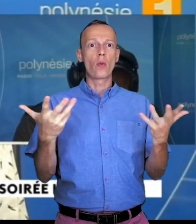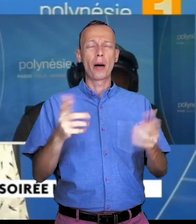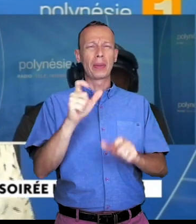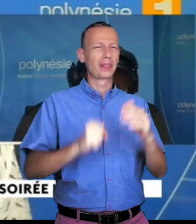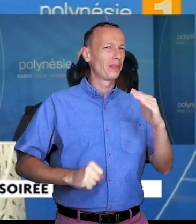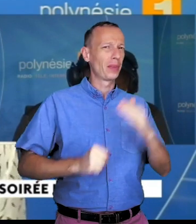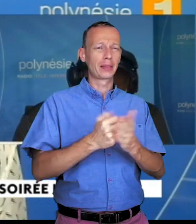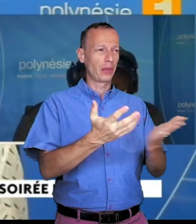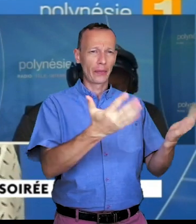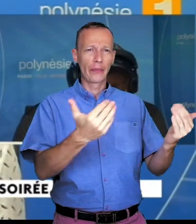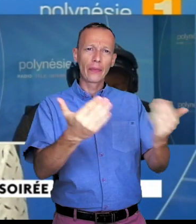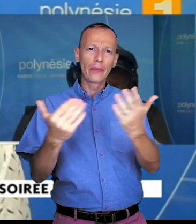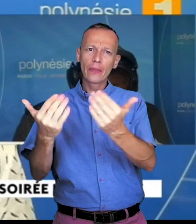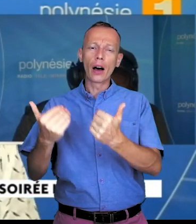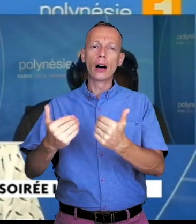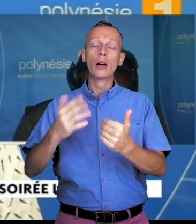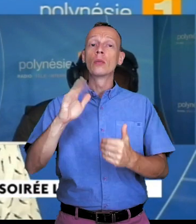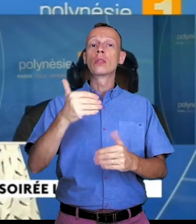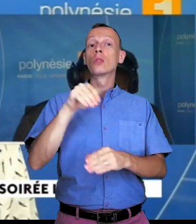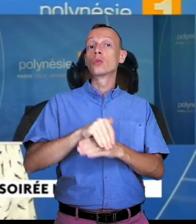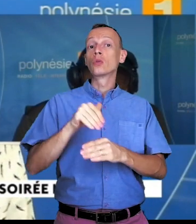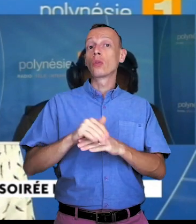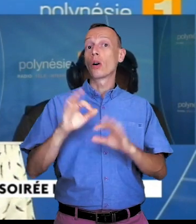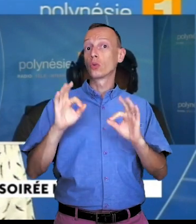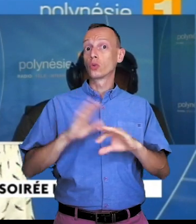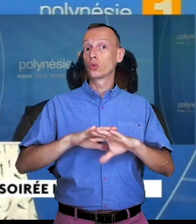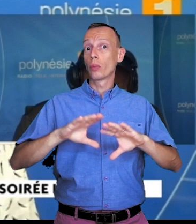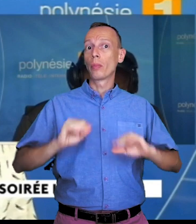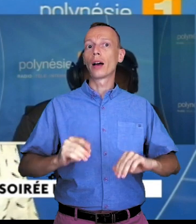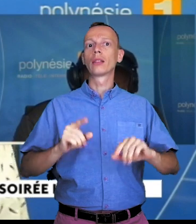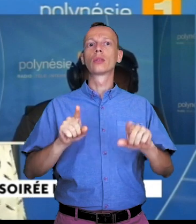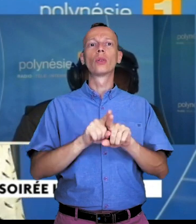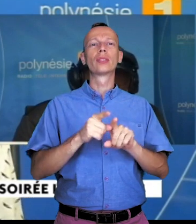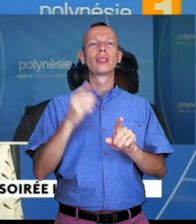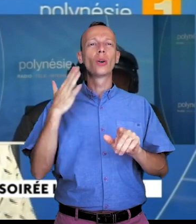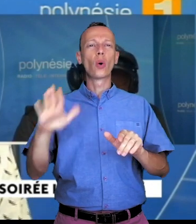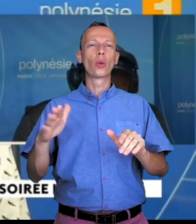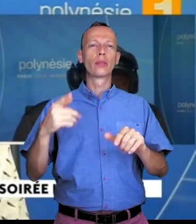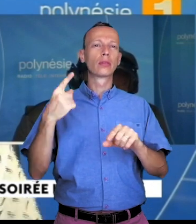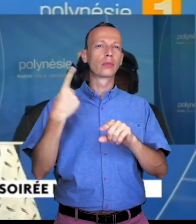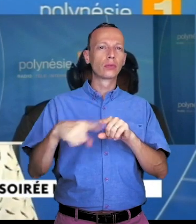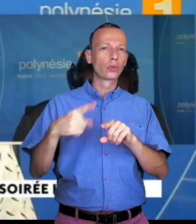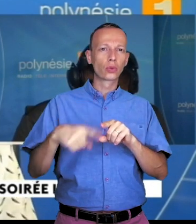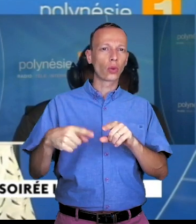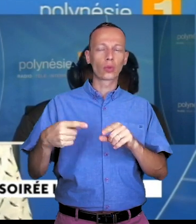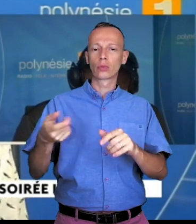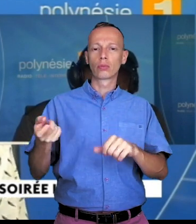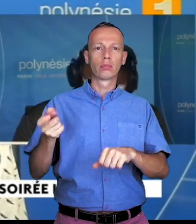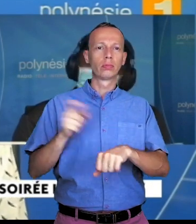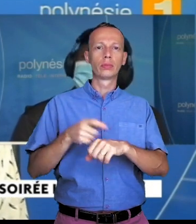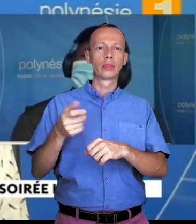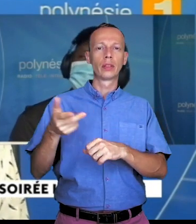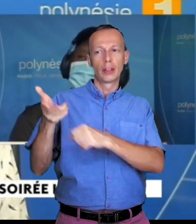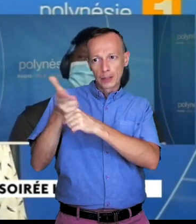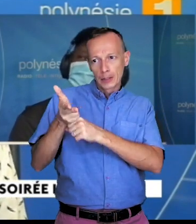nous, c'était de donner accès au plus grand nombre. Donc, au-delà des soirées elles-mêmes qui sont sur place, tout l'événement, enfin la plupart des événements